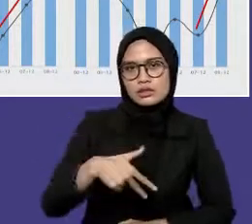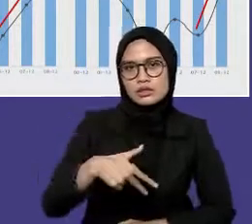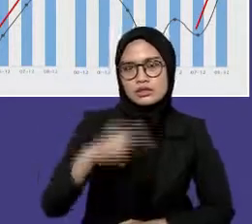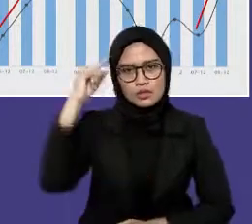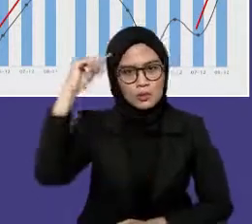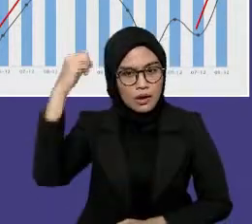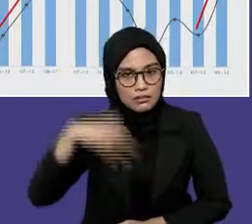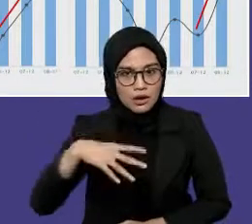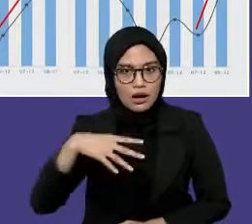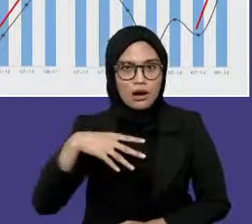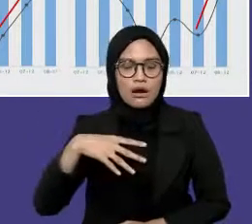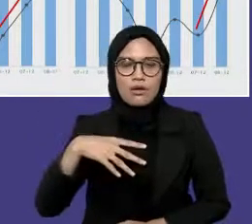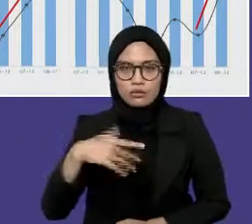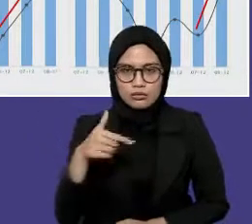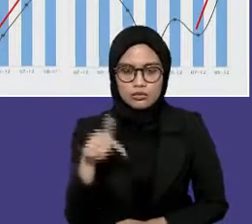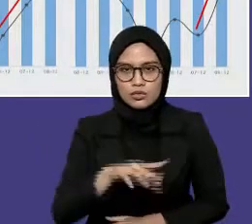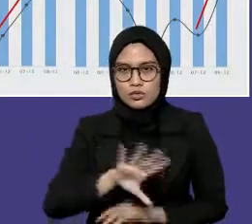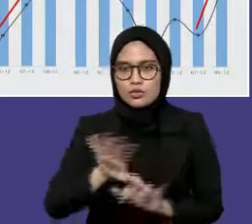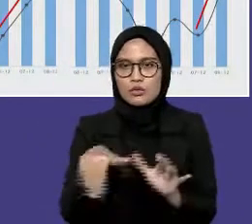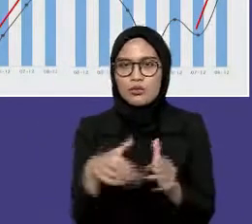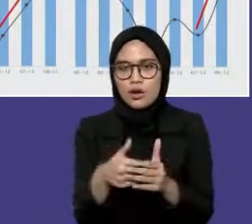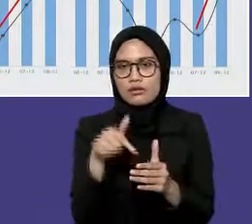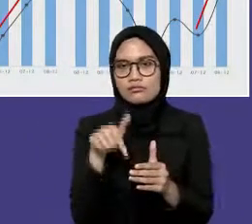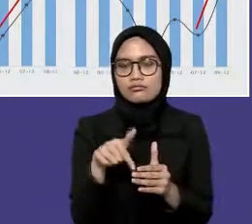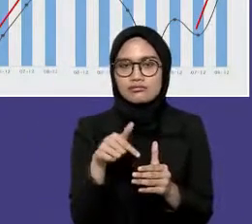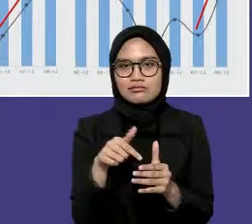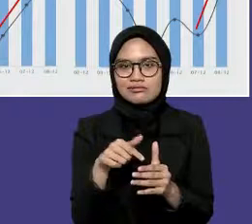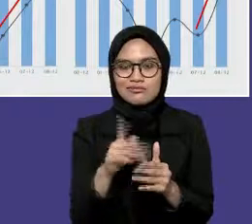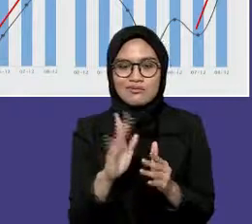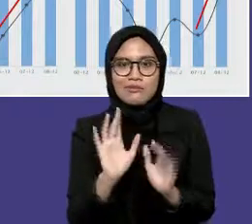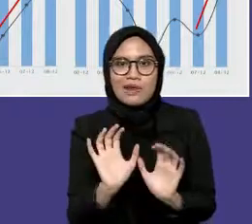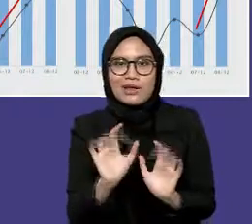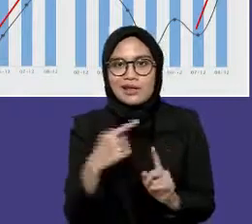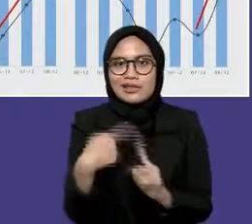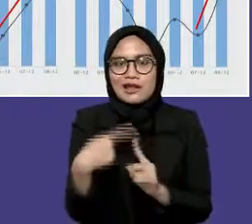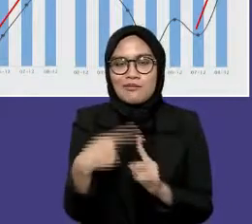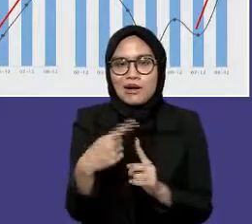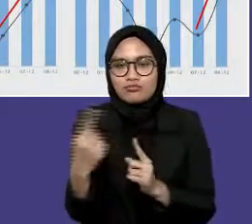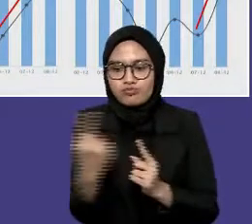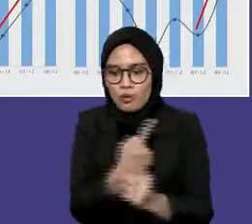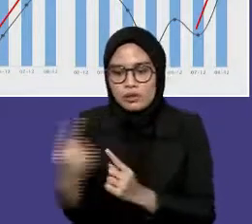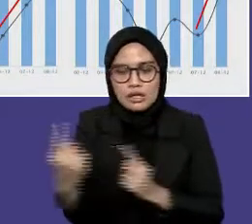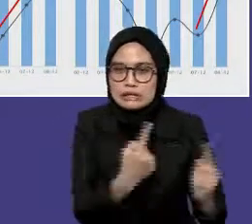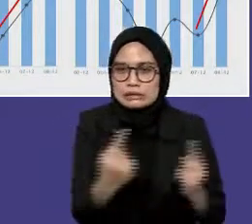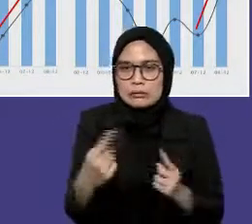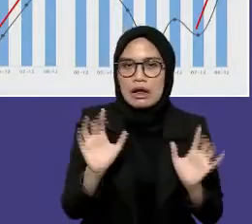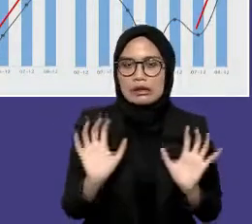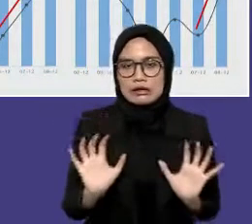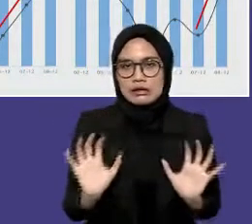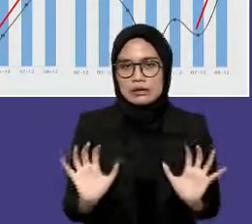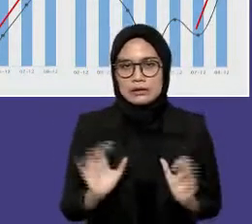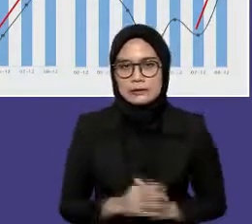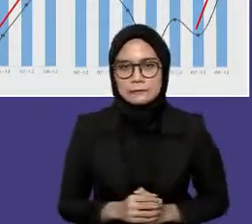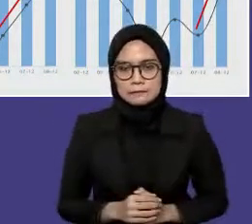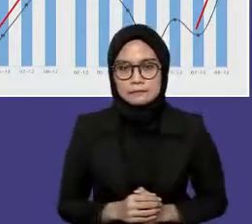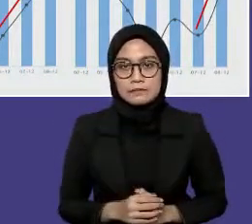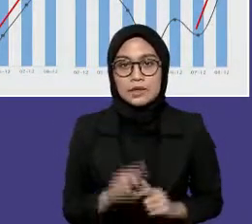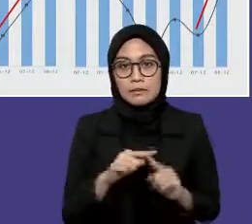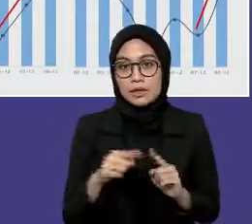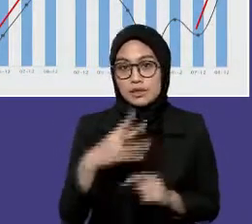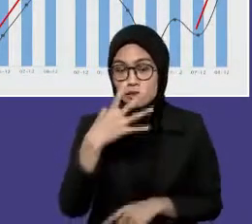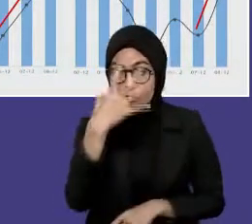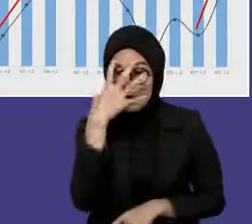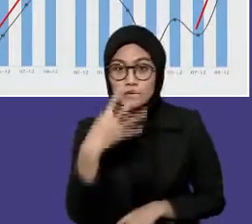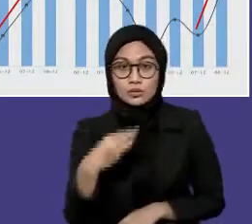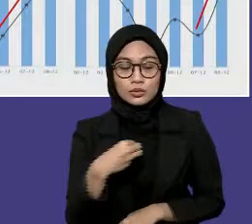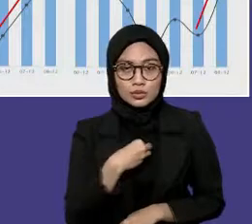Sumatera, semuanya menunjukkan penurunan sejak awal November. Meskipun demikian, mobilitas pada Pulau Maluku